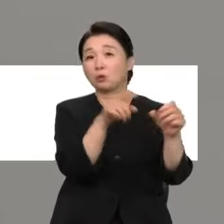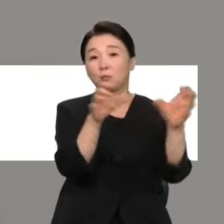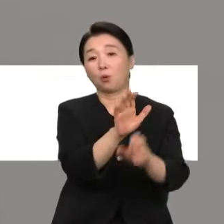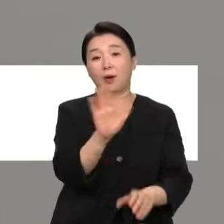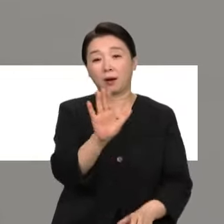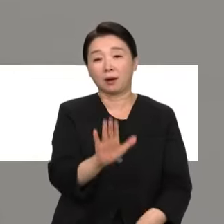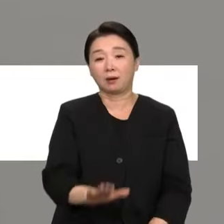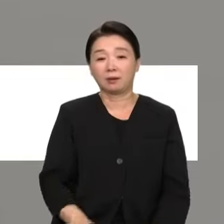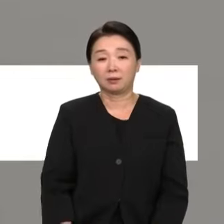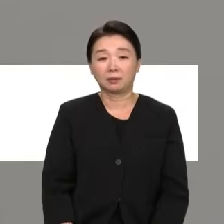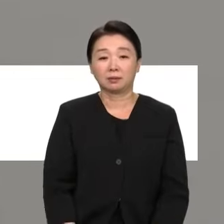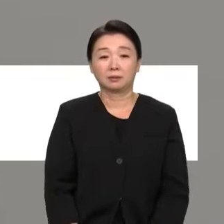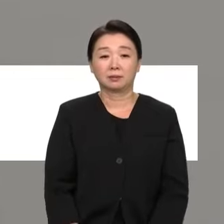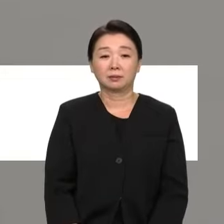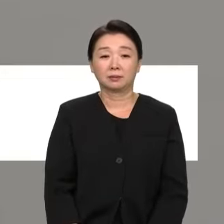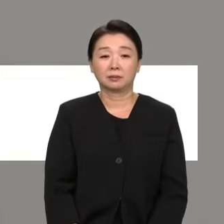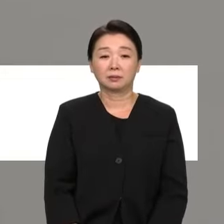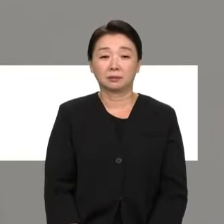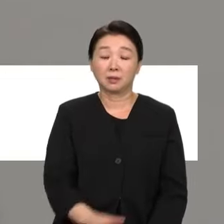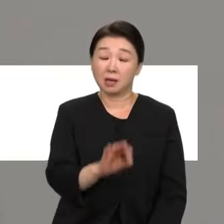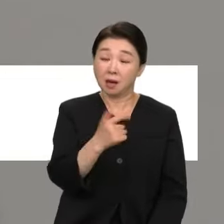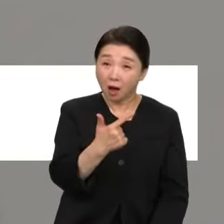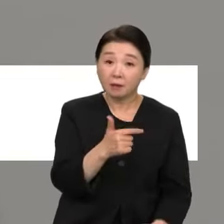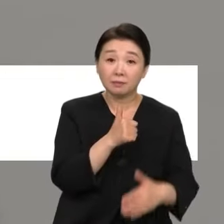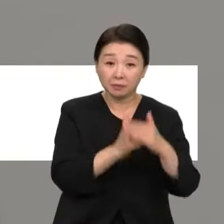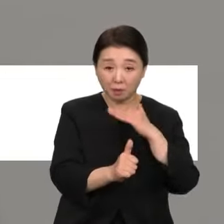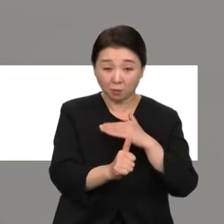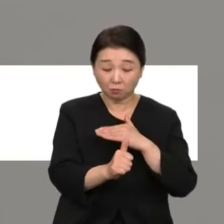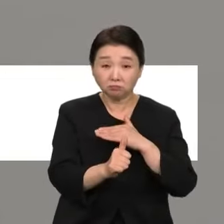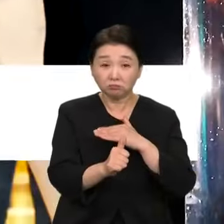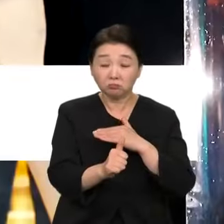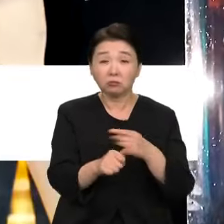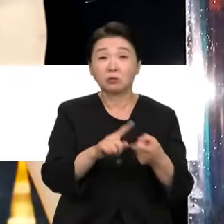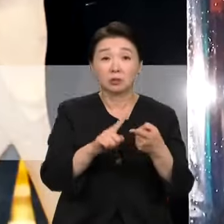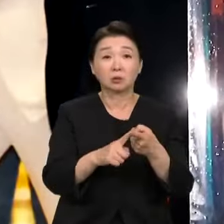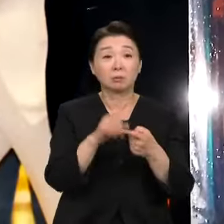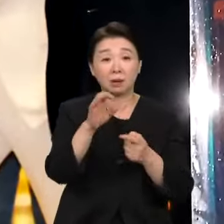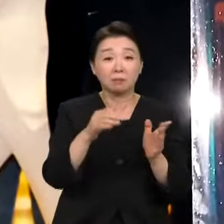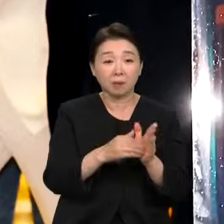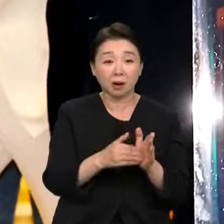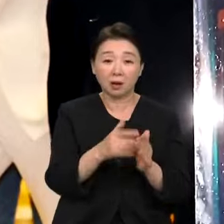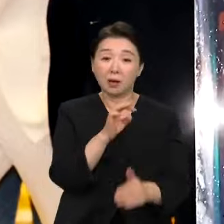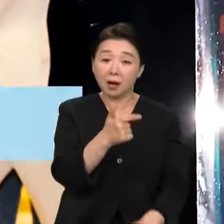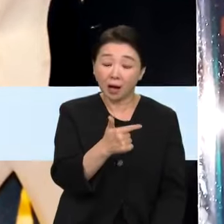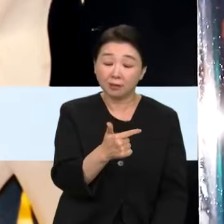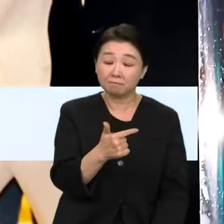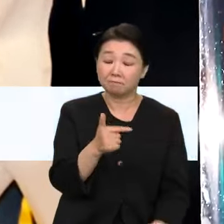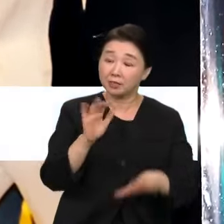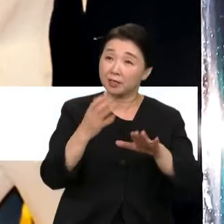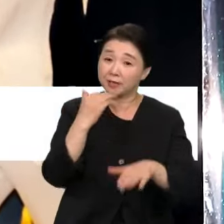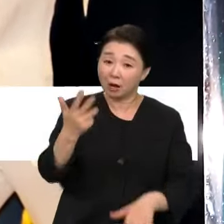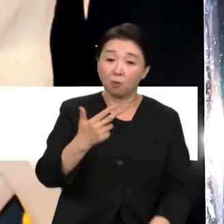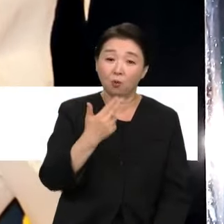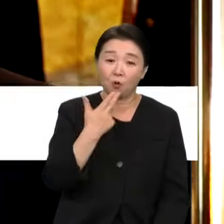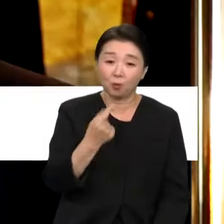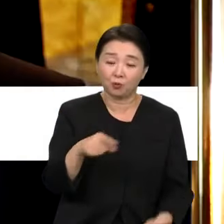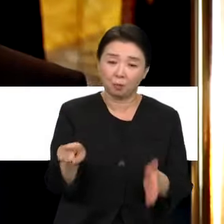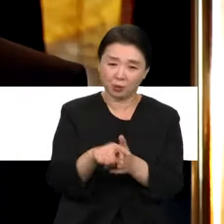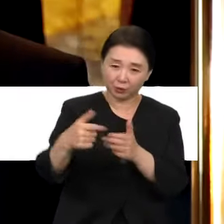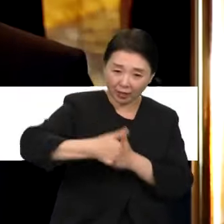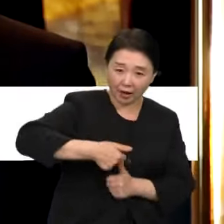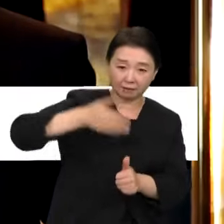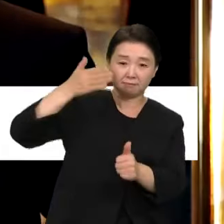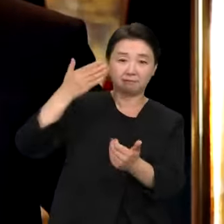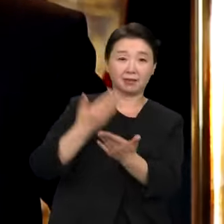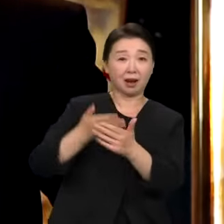아니다 이런 취지 얘기를 한 거예요 한동 대표는 당연히 그래야 된다고 얘기하죠 한 대표는 물러나지 않겠다면서 믿고 따라달라고